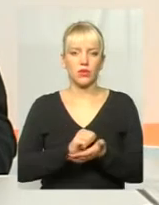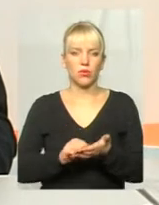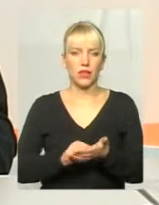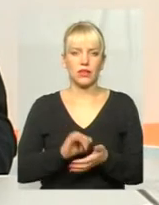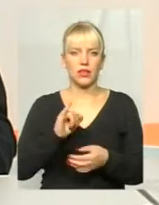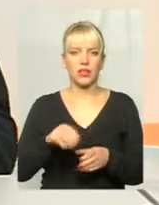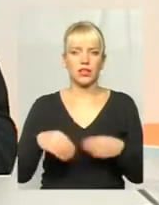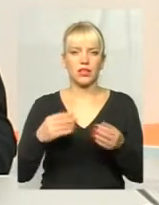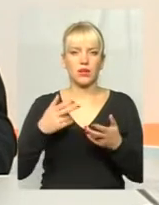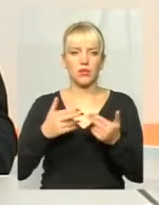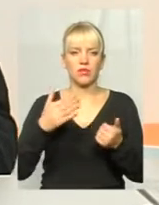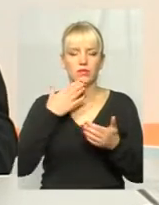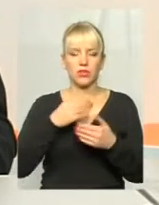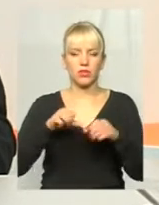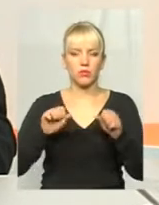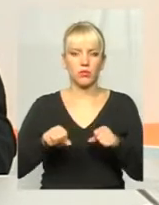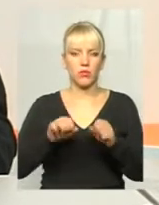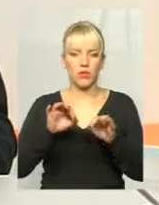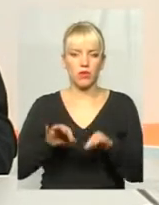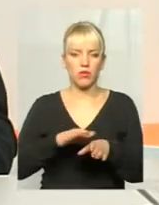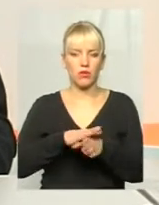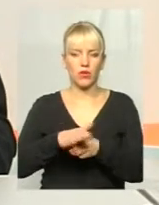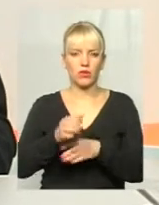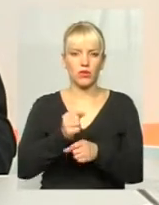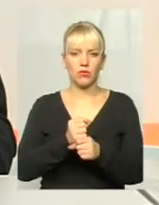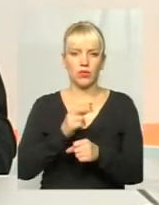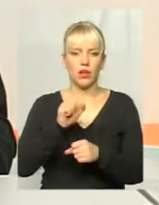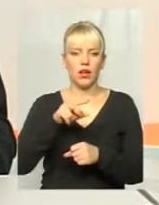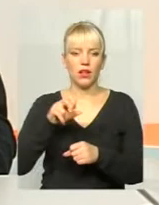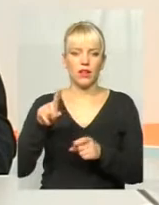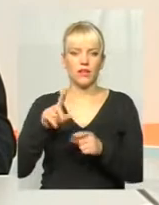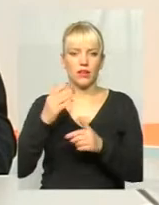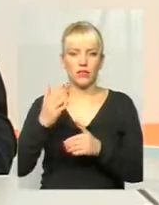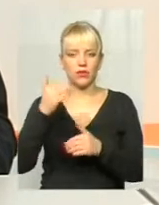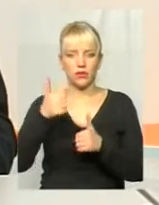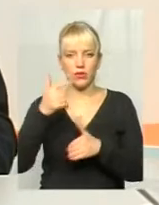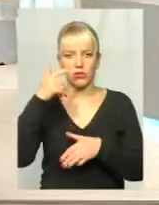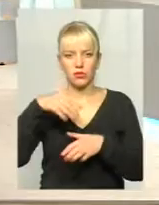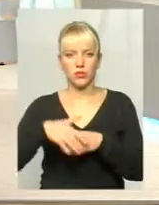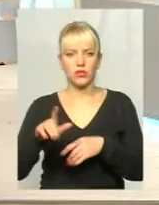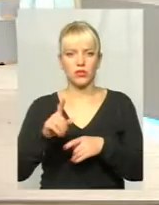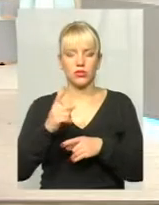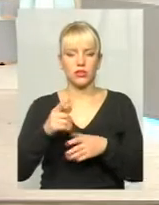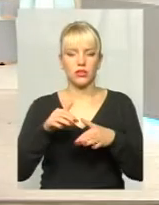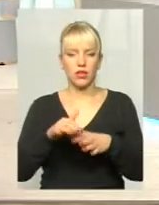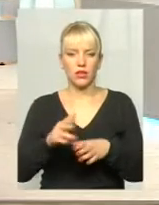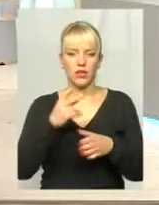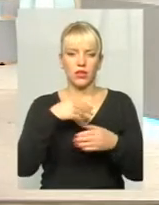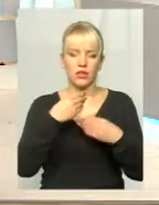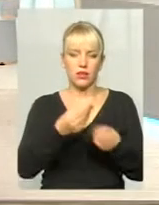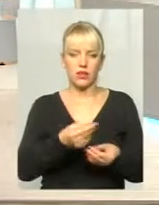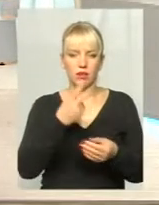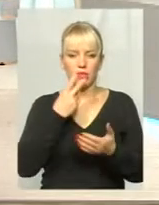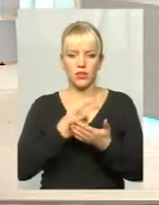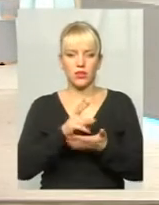підтвердження своїй спроможності правильно виконувати роботу. Але ж ви розумієте, що одне діло надати і показати зразково,